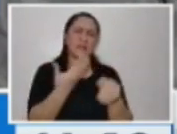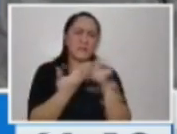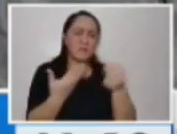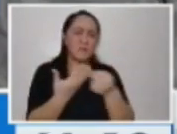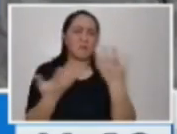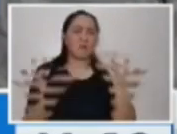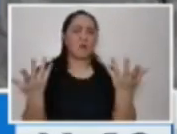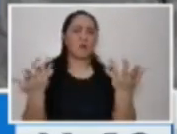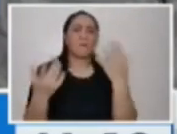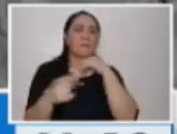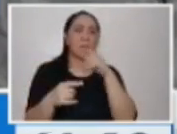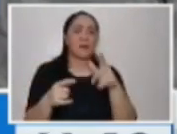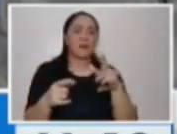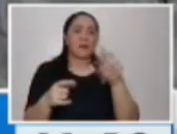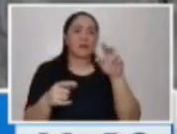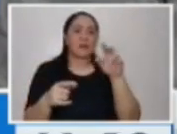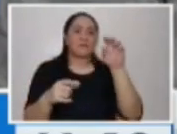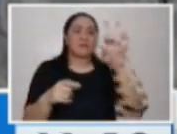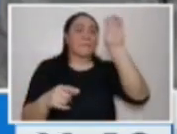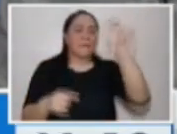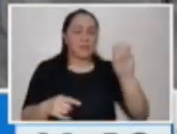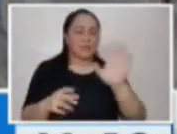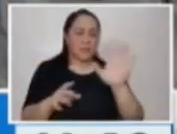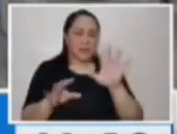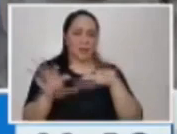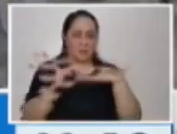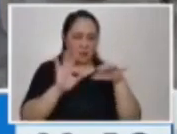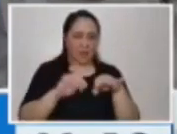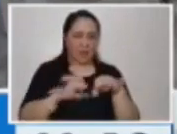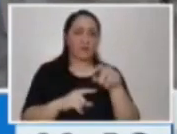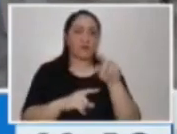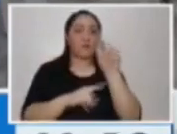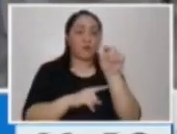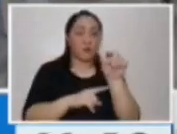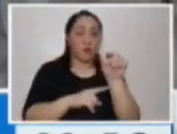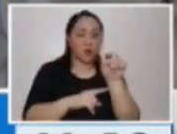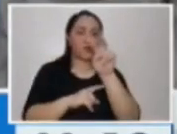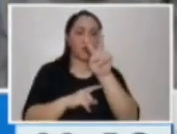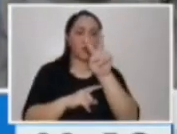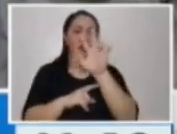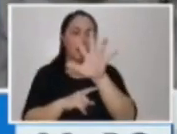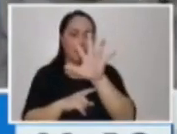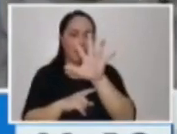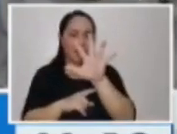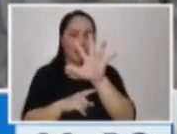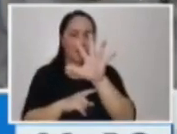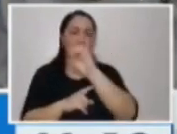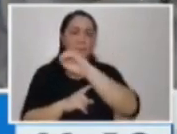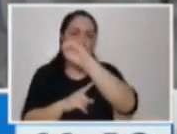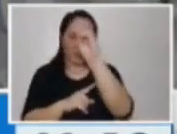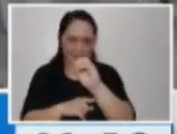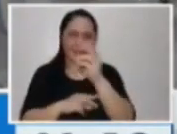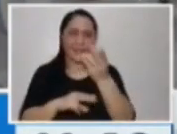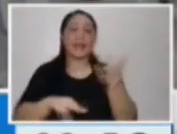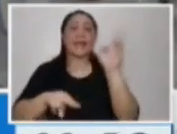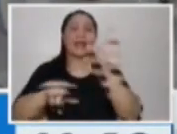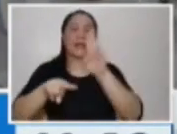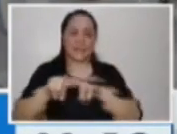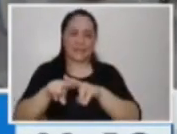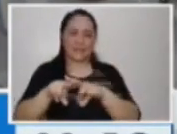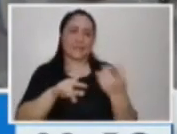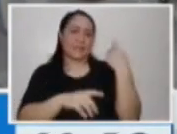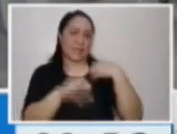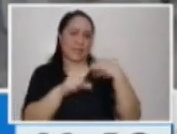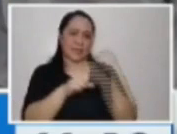PhilHealth? Mas malaki ba o mas mababa pa ito kung ikukumpara po same period last year? At ano daw po ang reason for